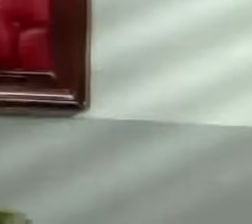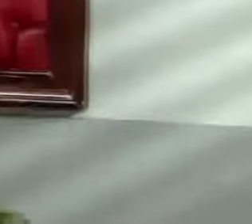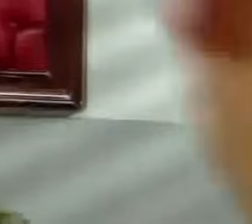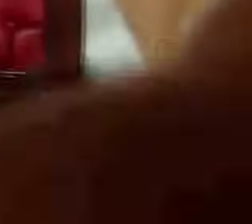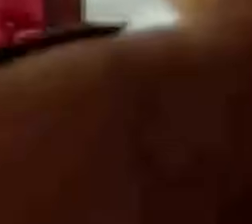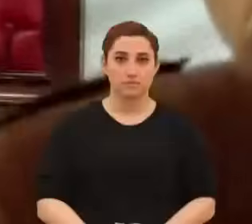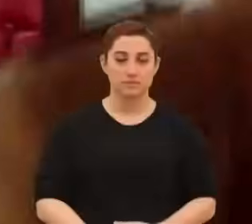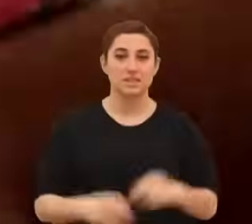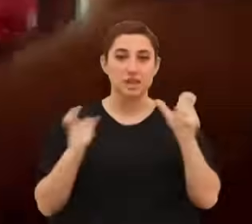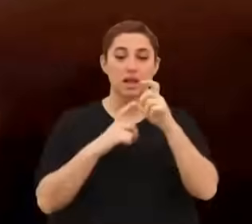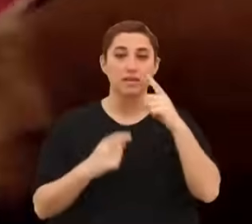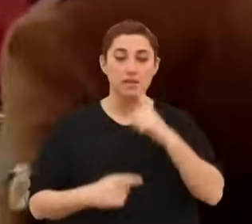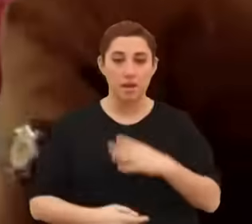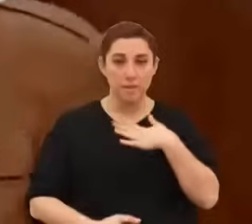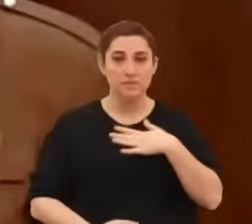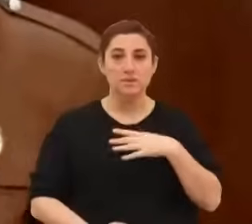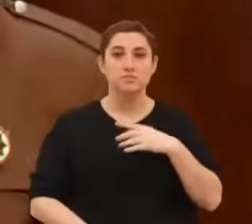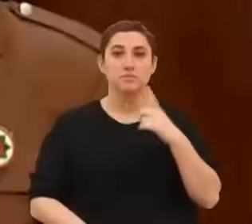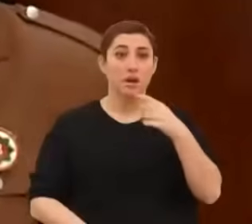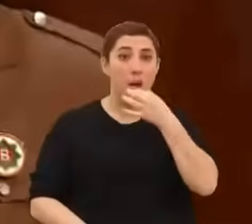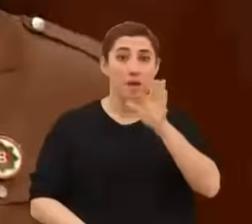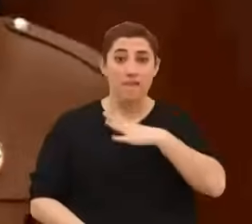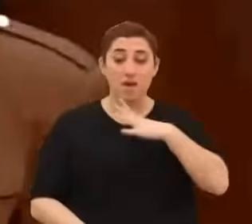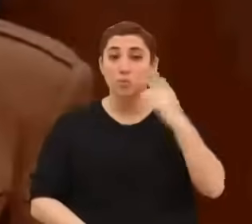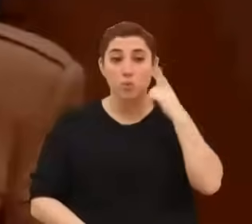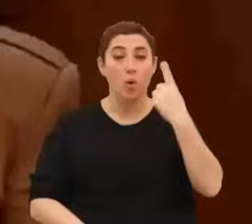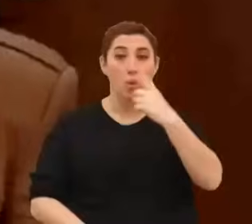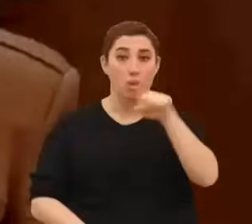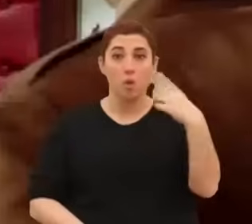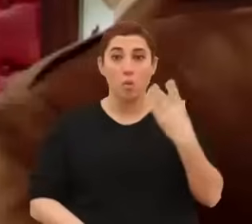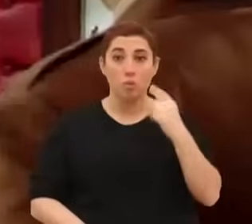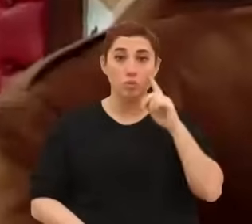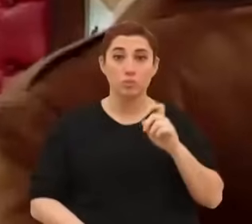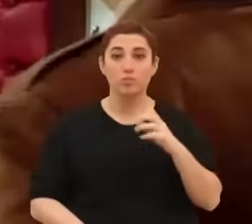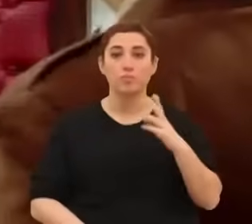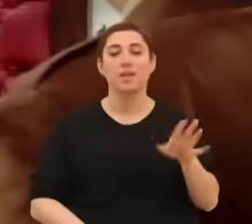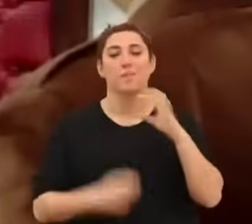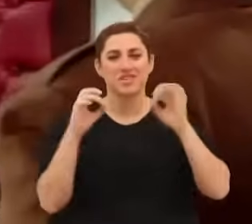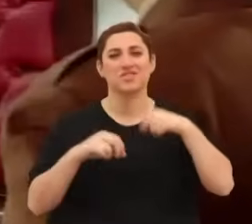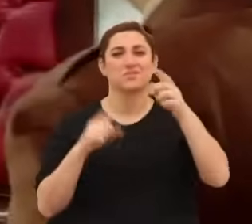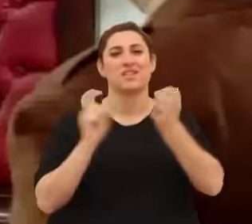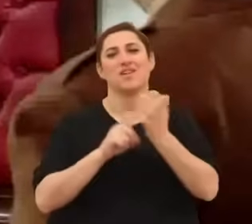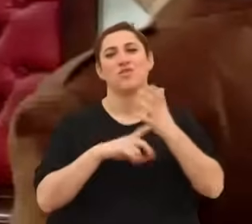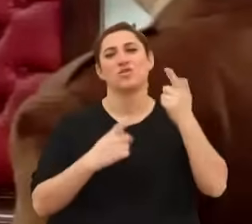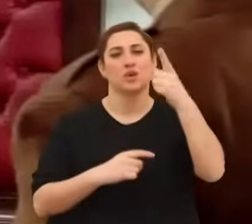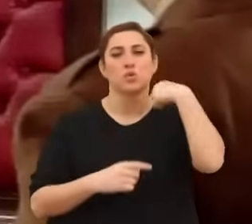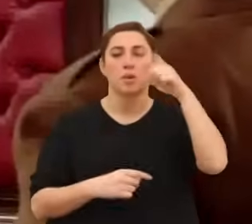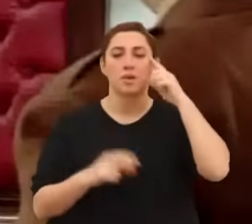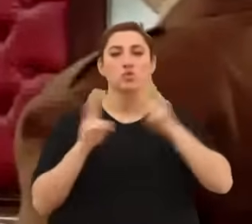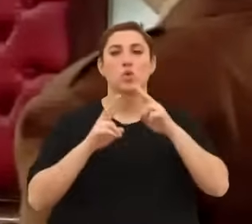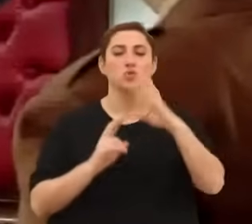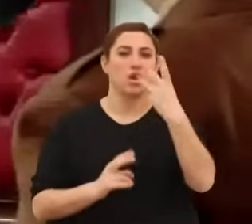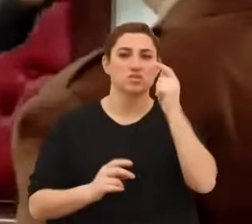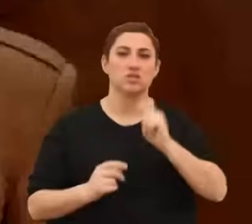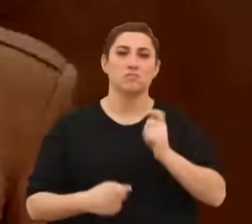Selahattin amirim. İhbar var mı? Duyan gören olmuş mu peki? Ya başlayacağım şimdi tavuğuna Bekir ya. Senin yüzünden başkomiserden bir ton